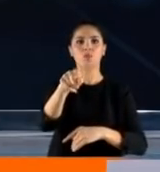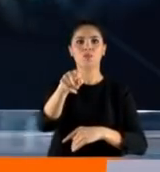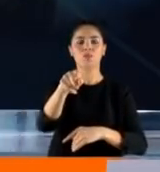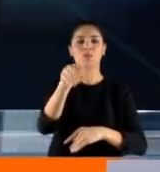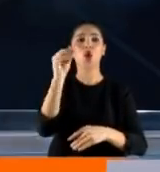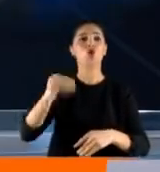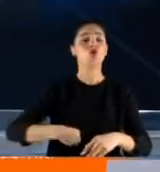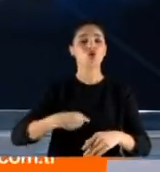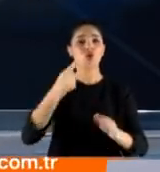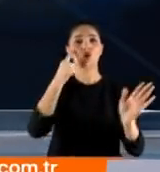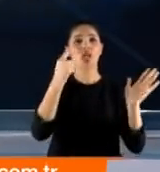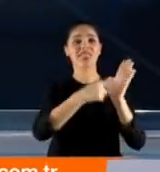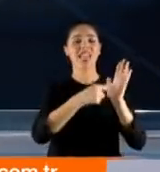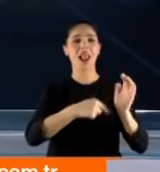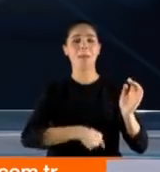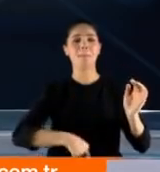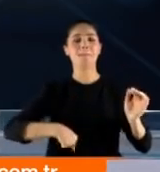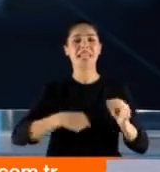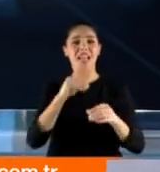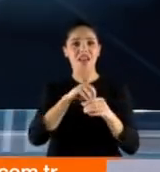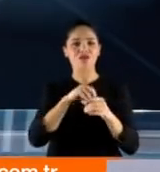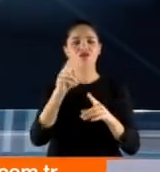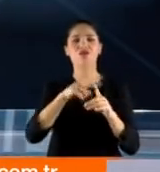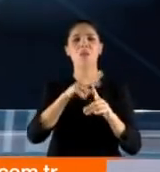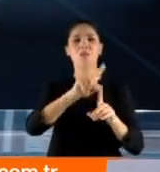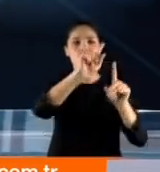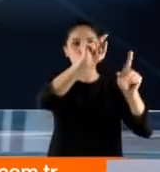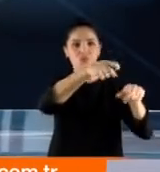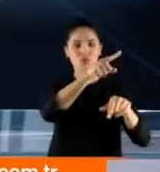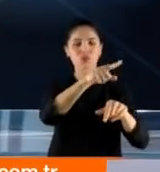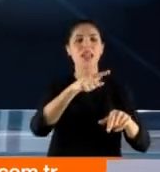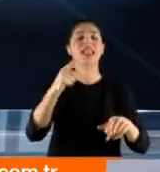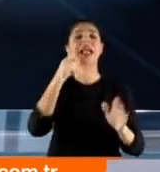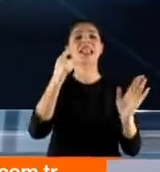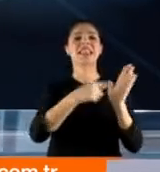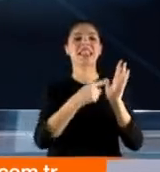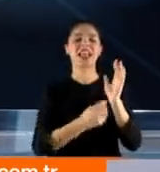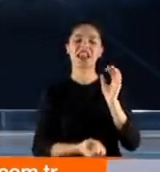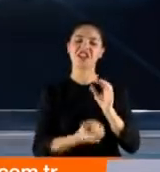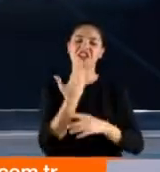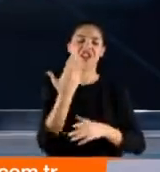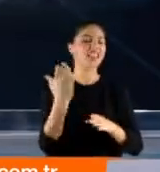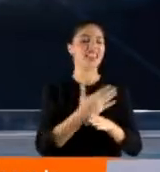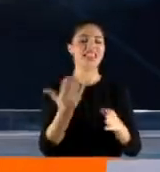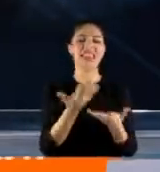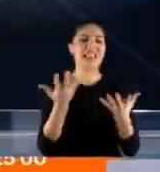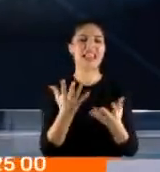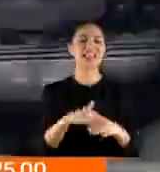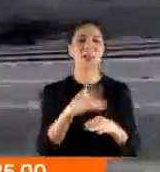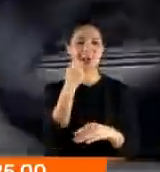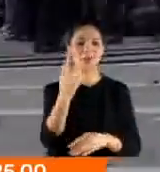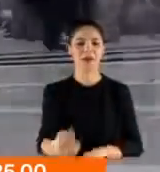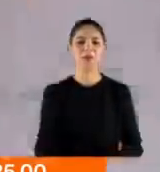Yani suçun delili artık midedeydi. Ama polis onu bulduğu gibi delili ortaya çıkarmasını da bildi. Bakın nasıl.